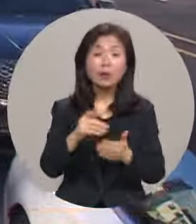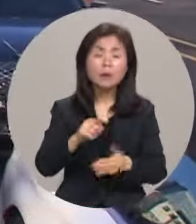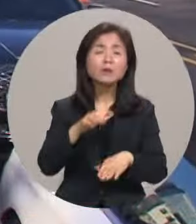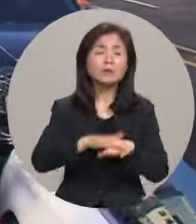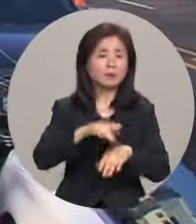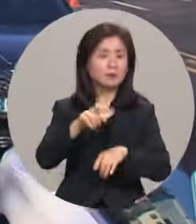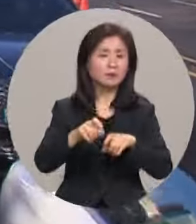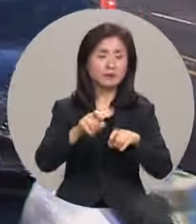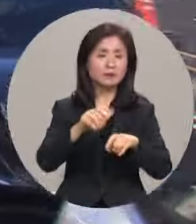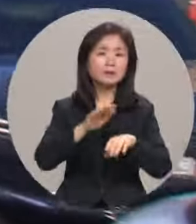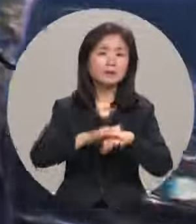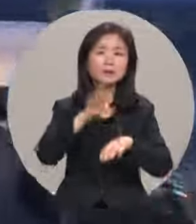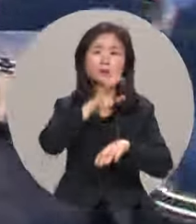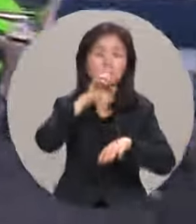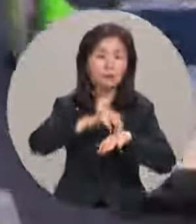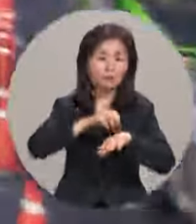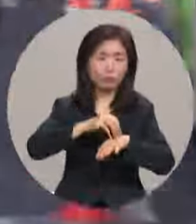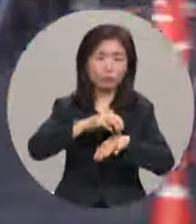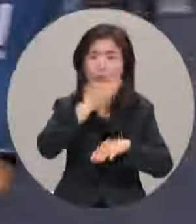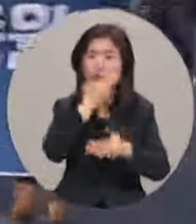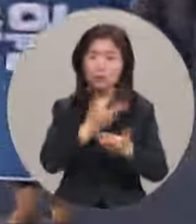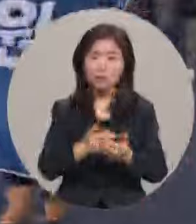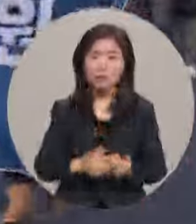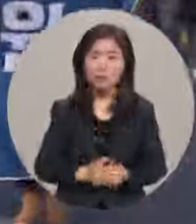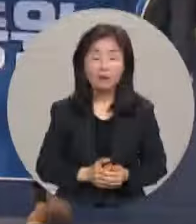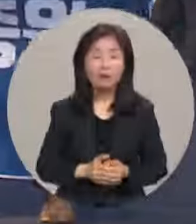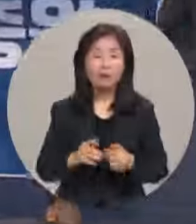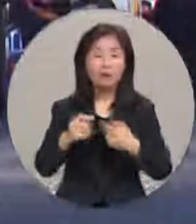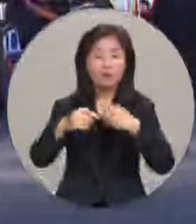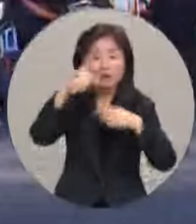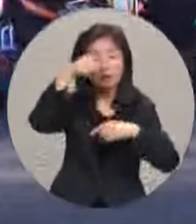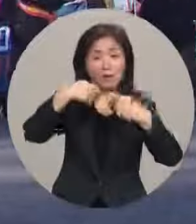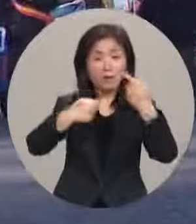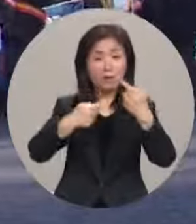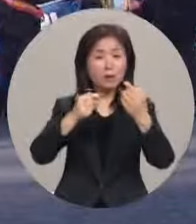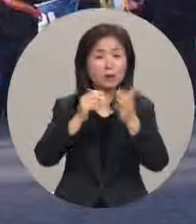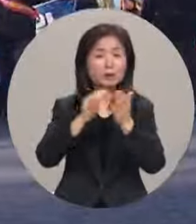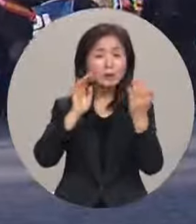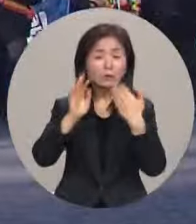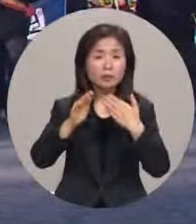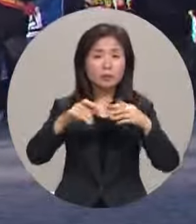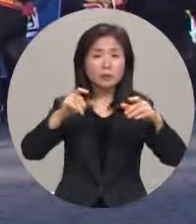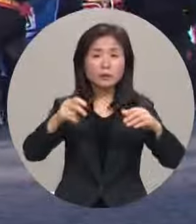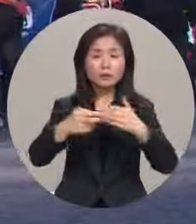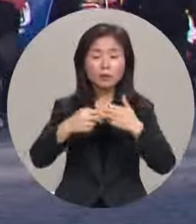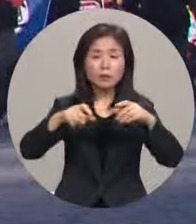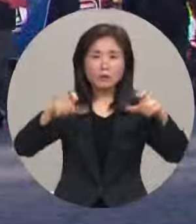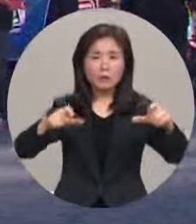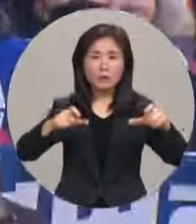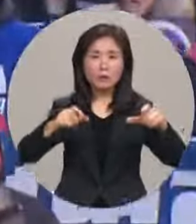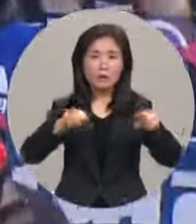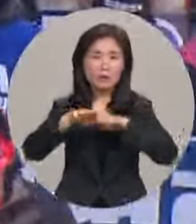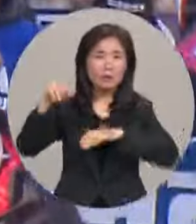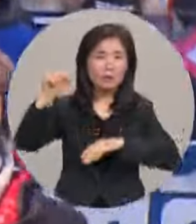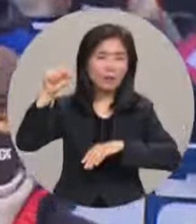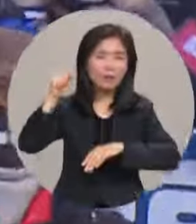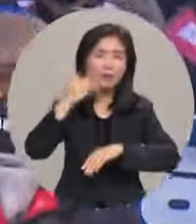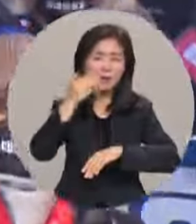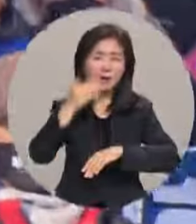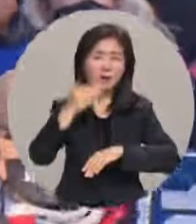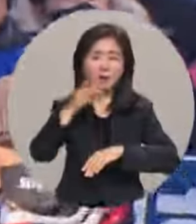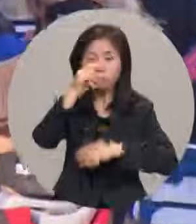이러면 설련 유직 후 의료계 집단 휴진이 예상되는 가운데 정부는 중앙사고 수습 본부를 설치하는 등